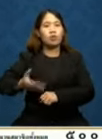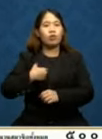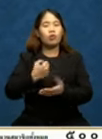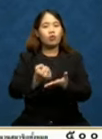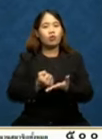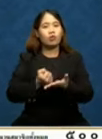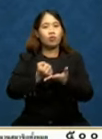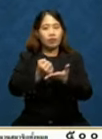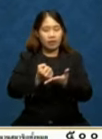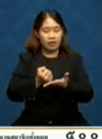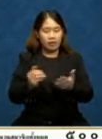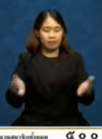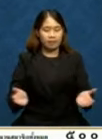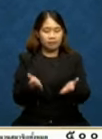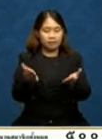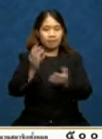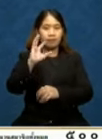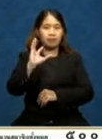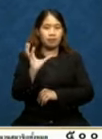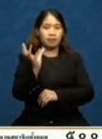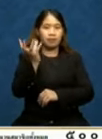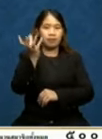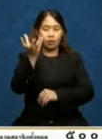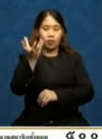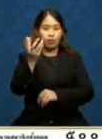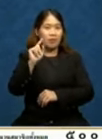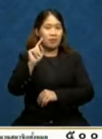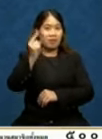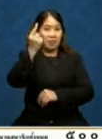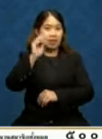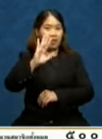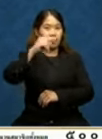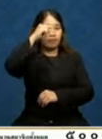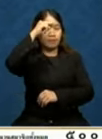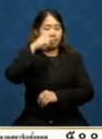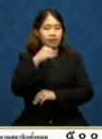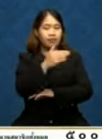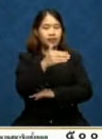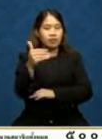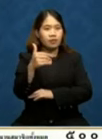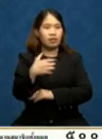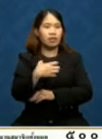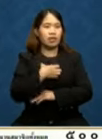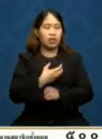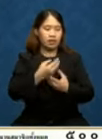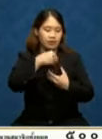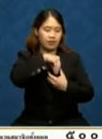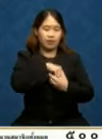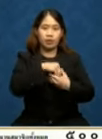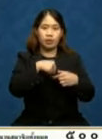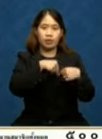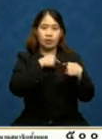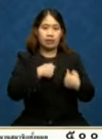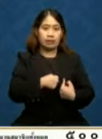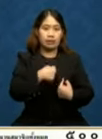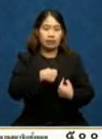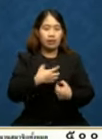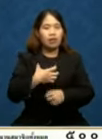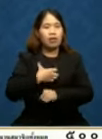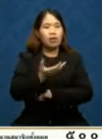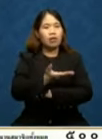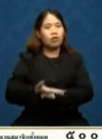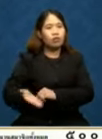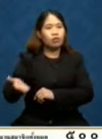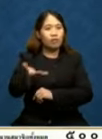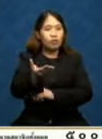กใบใหม่ประเทศไทยที่มันมีความเข้มแข็งในจิตใจใน DNA ของเราครับ